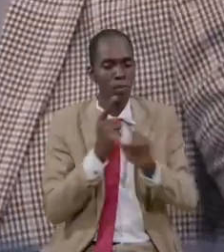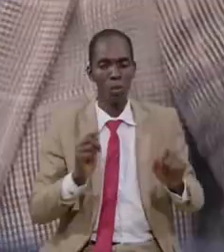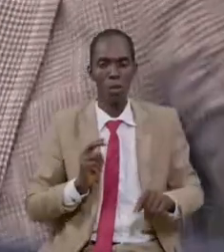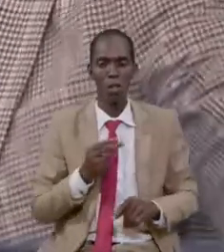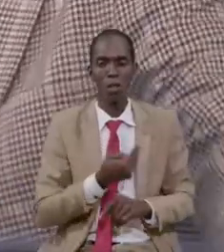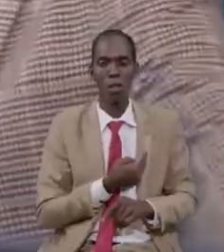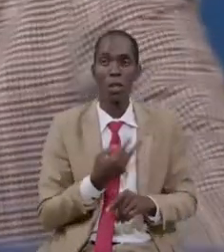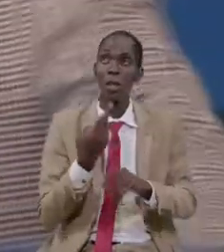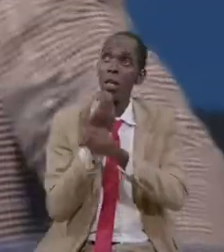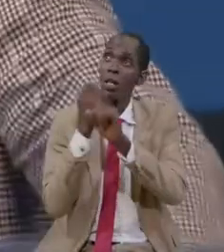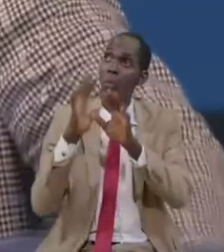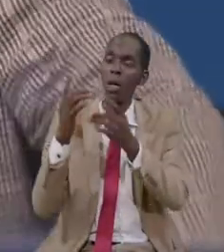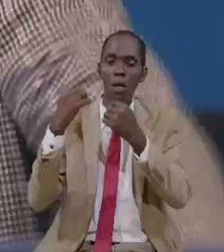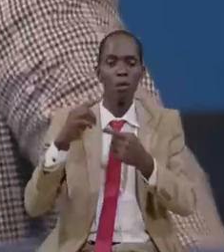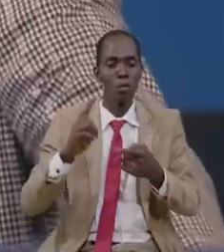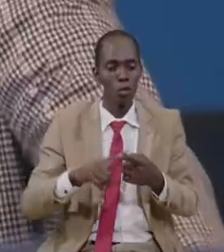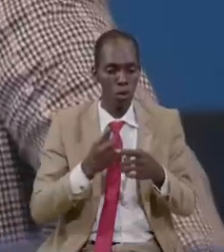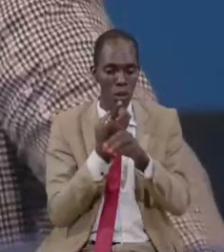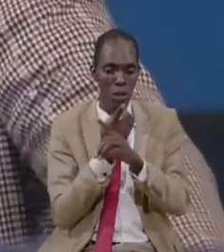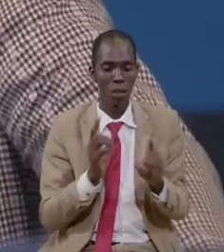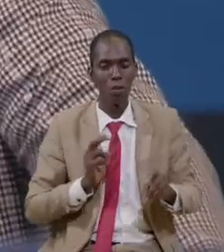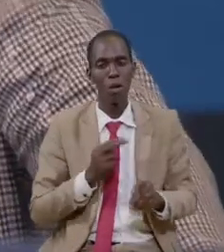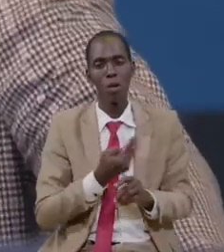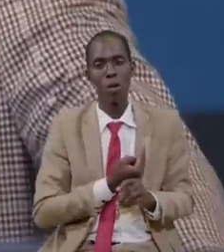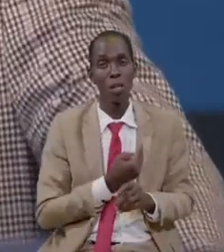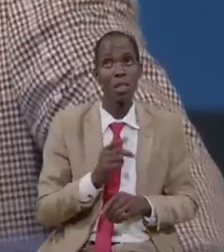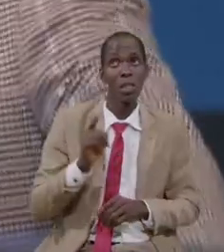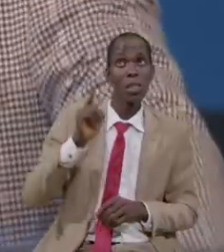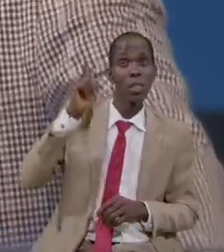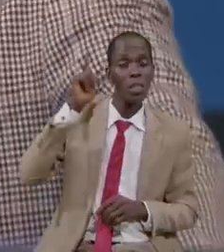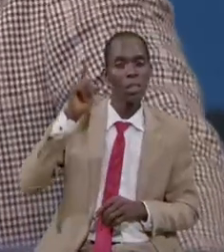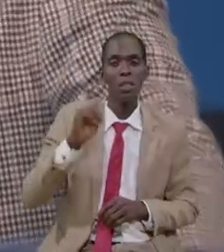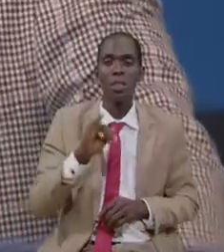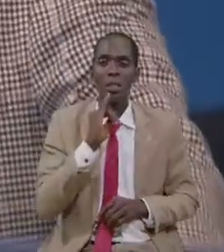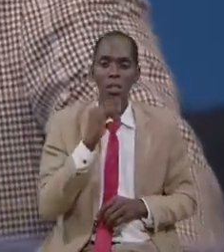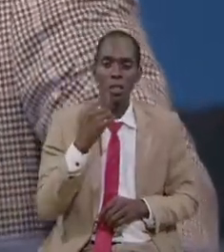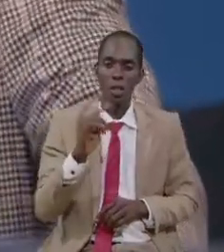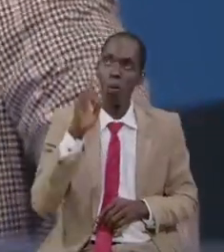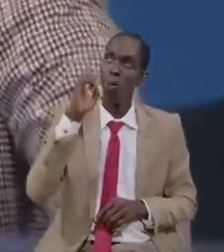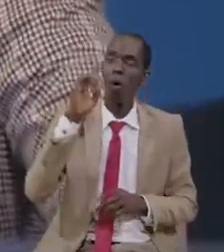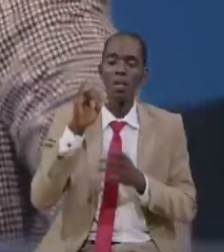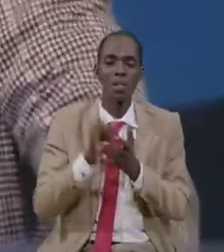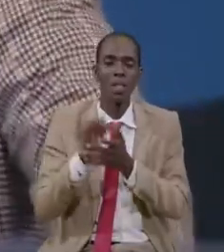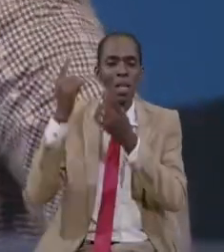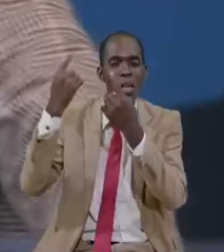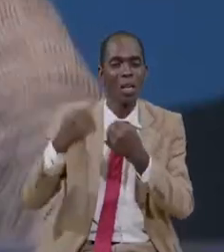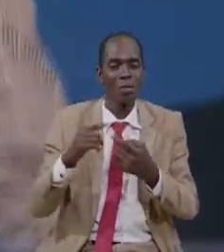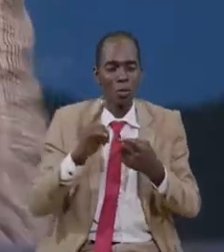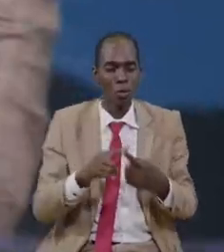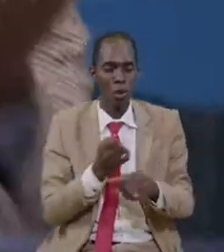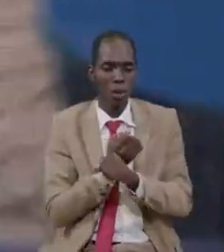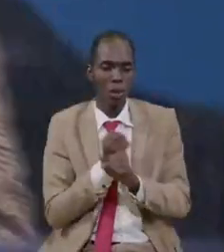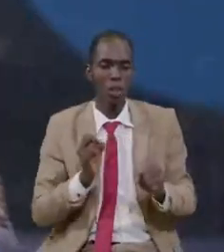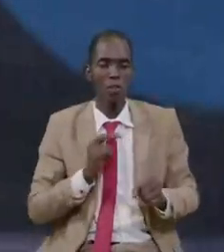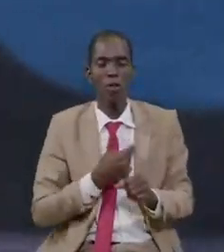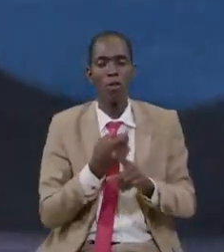vient pour nous délivrer, c'est lui qui vient nous racheter de Satan